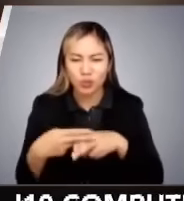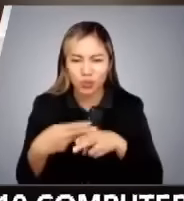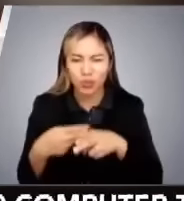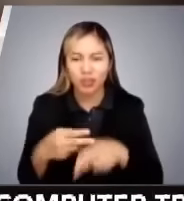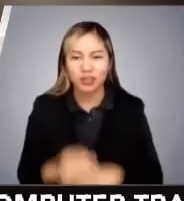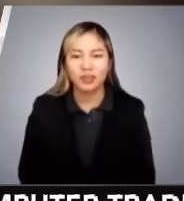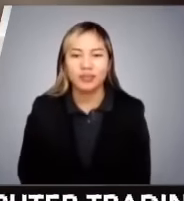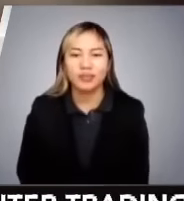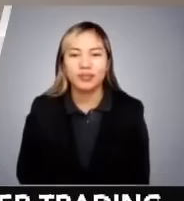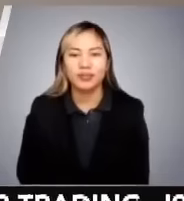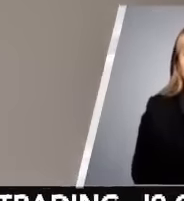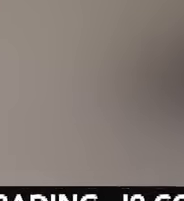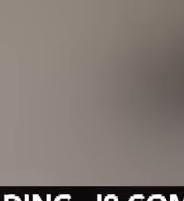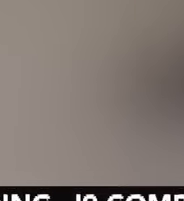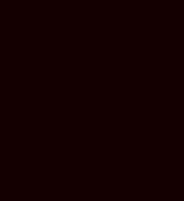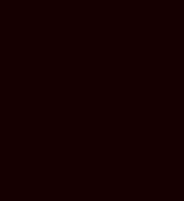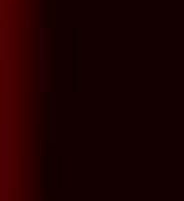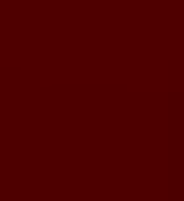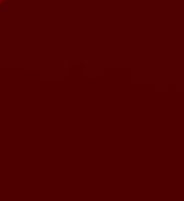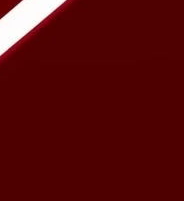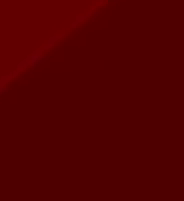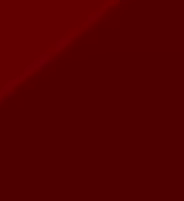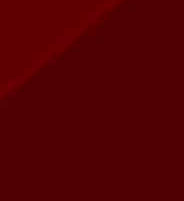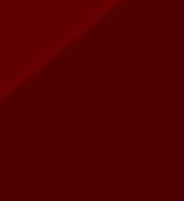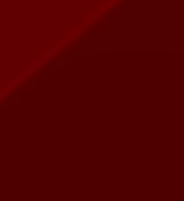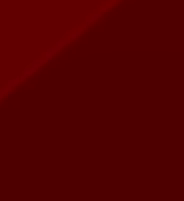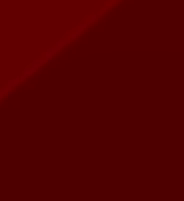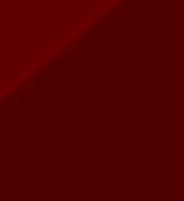no? Yan.